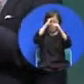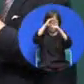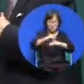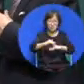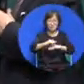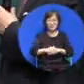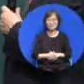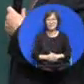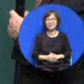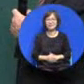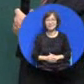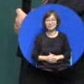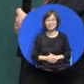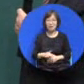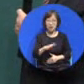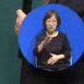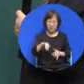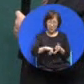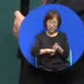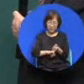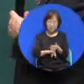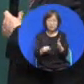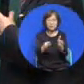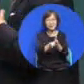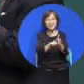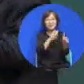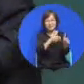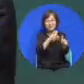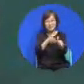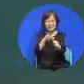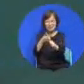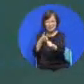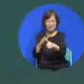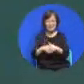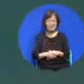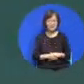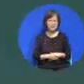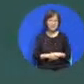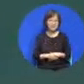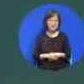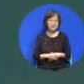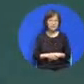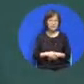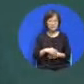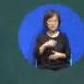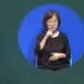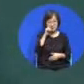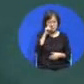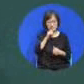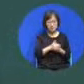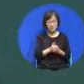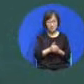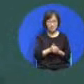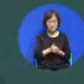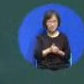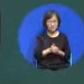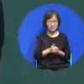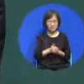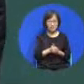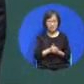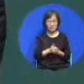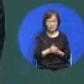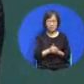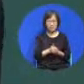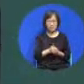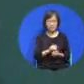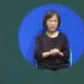There's nothing more important than this. You must believe in this. 여러분이 동쪽에 있어도 하나님의 언약 속에 있으면